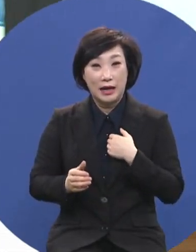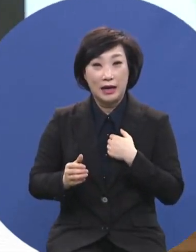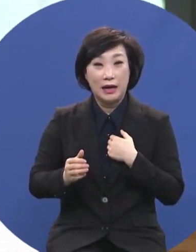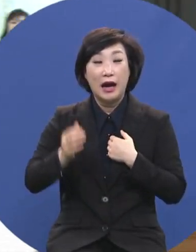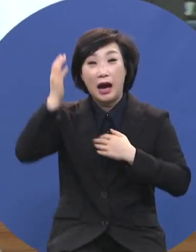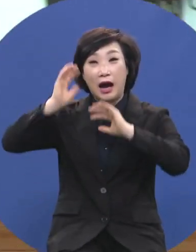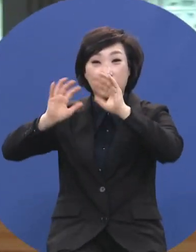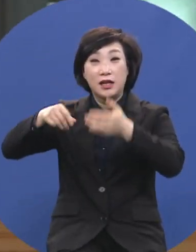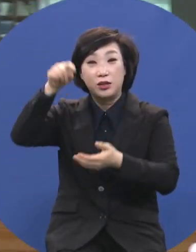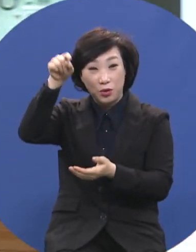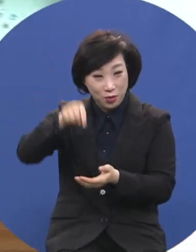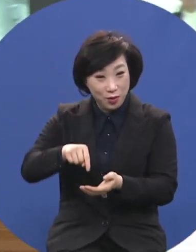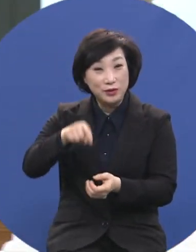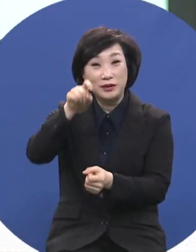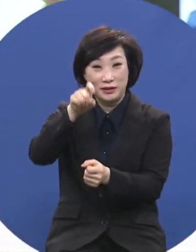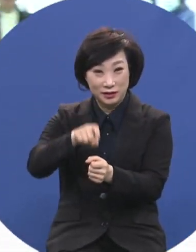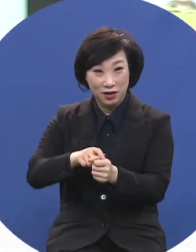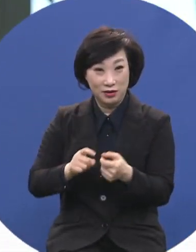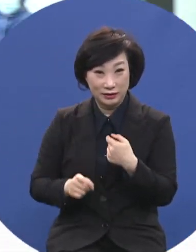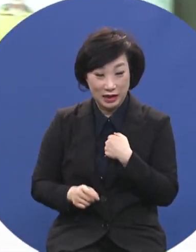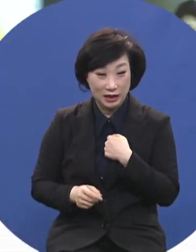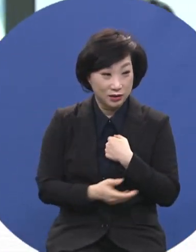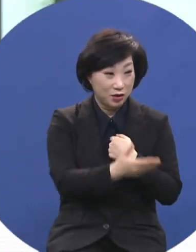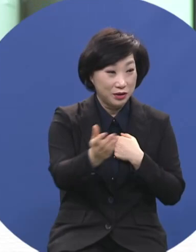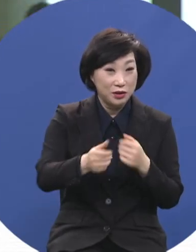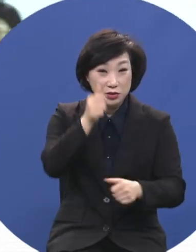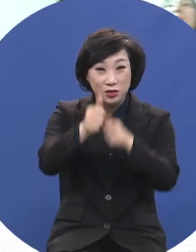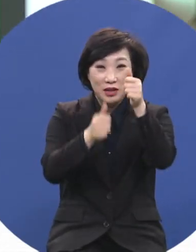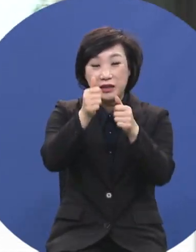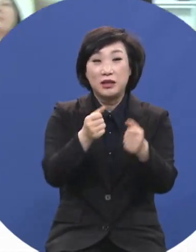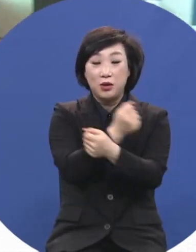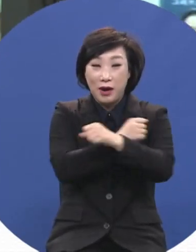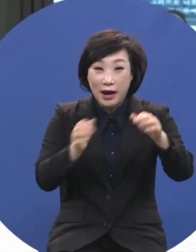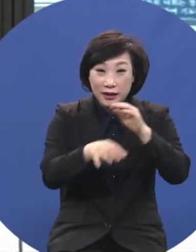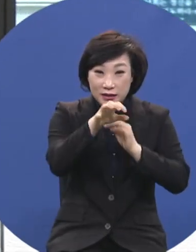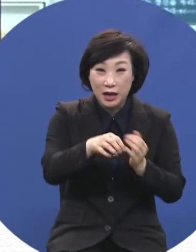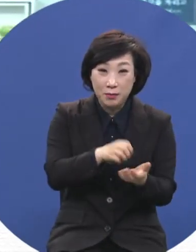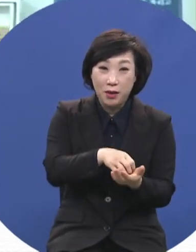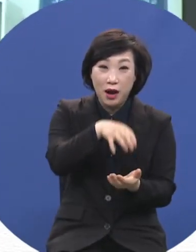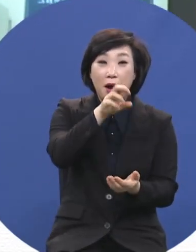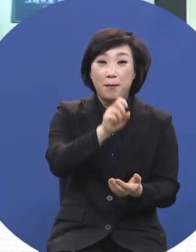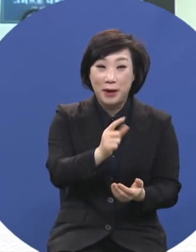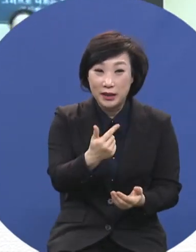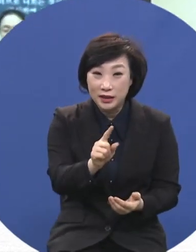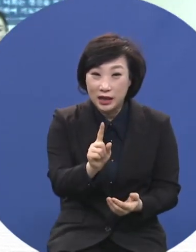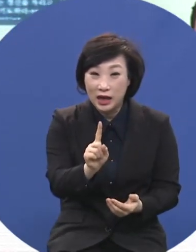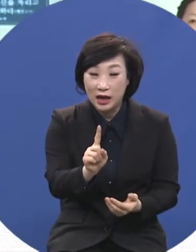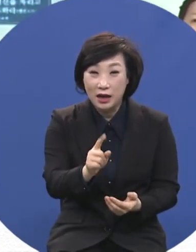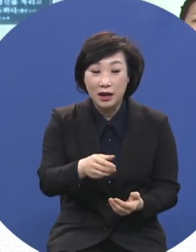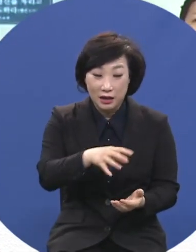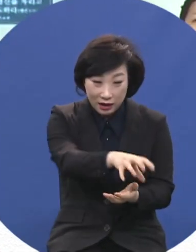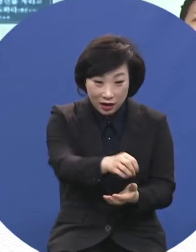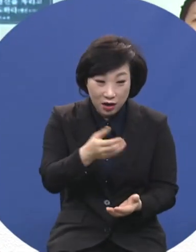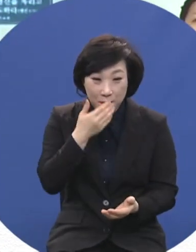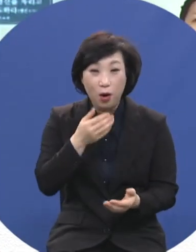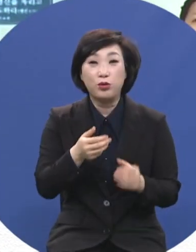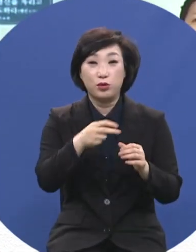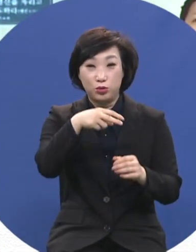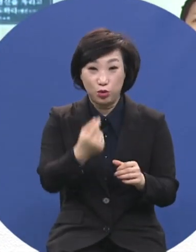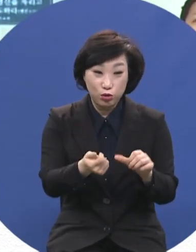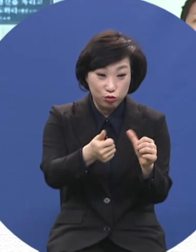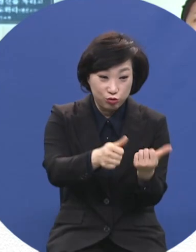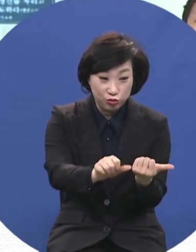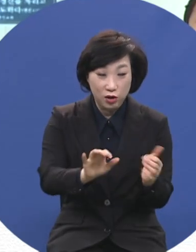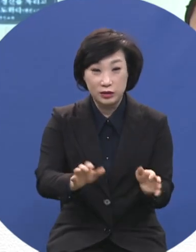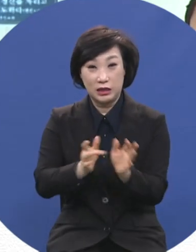하늘로서 내려온 떡이다. 너희 조상들은 광야에서 만나를 먹었어도 죽거니와 내